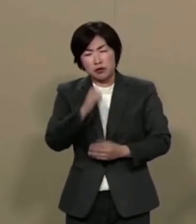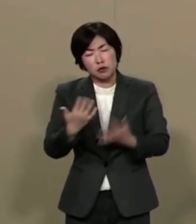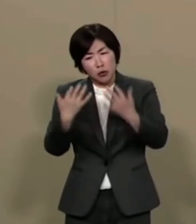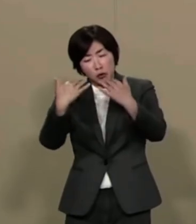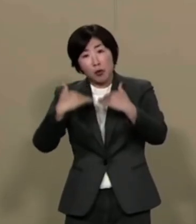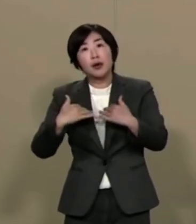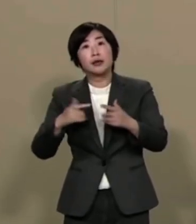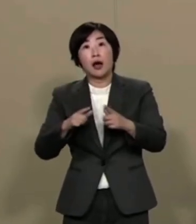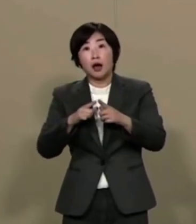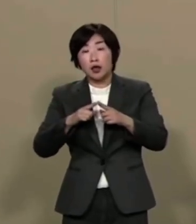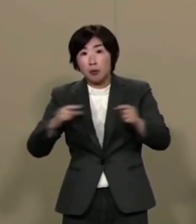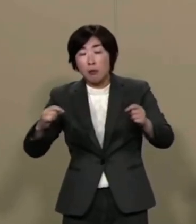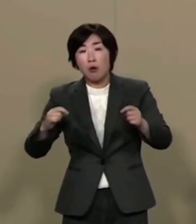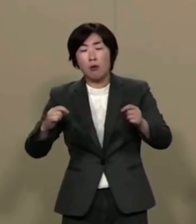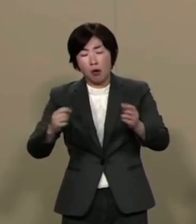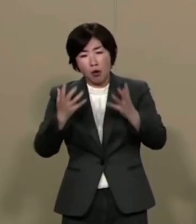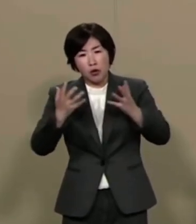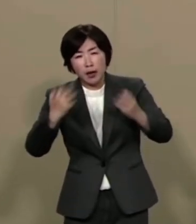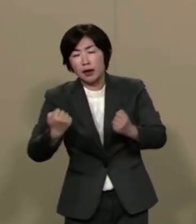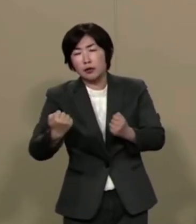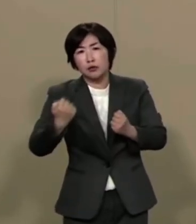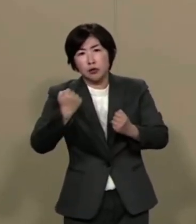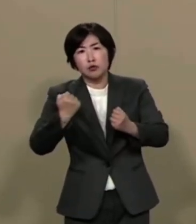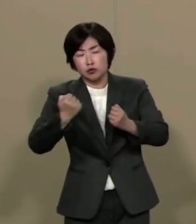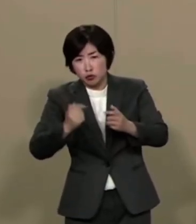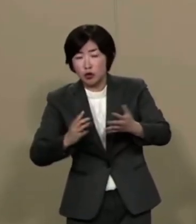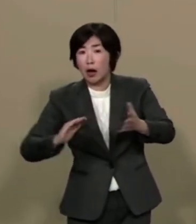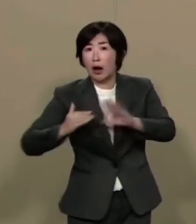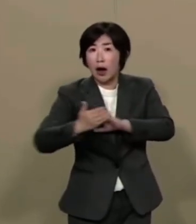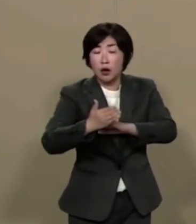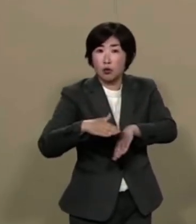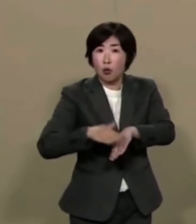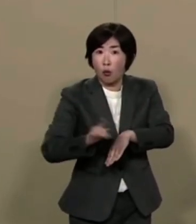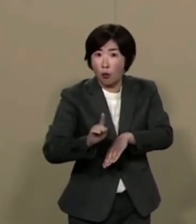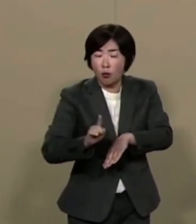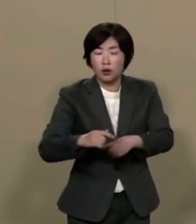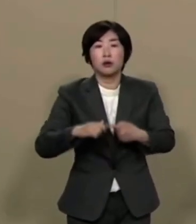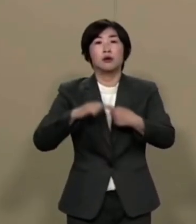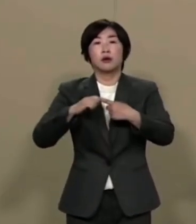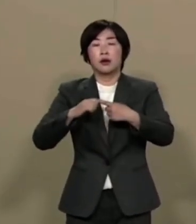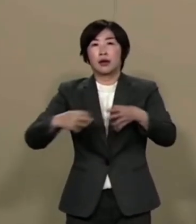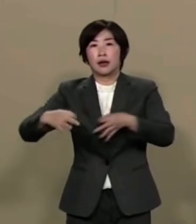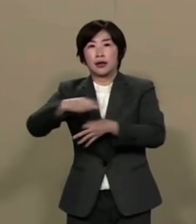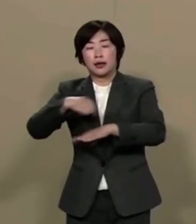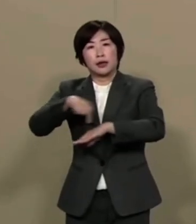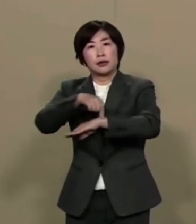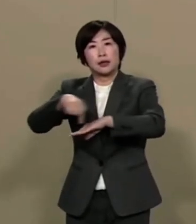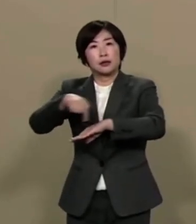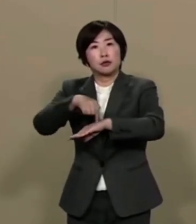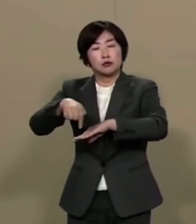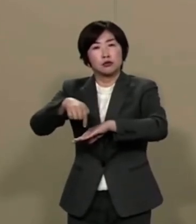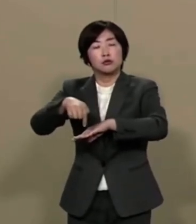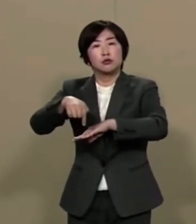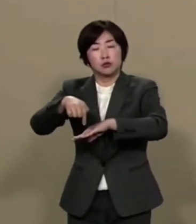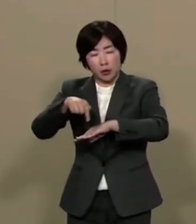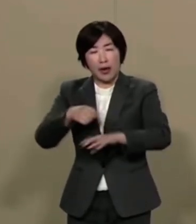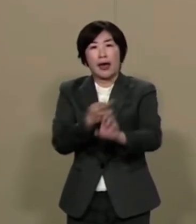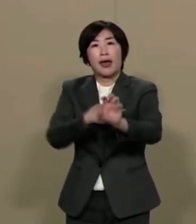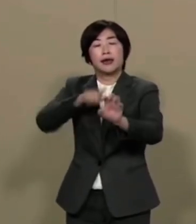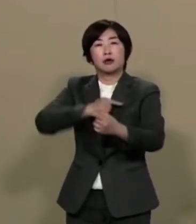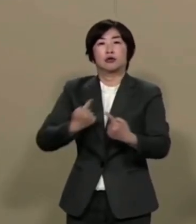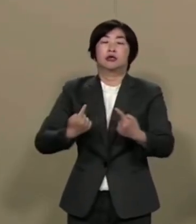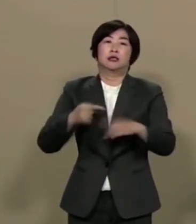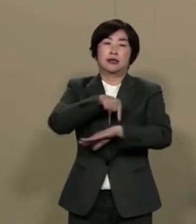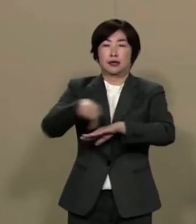弱くなってしまった日本をどうやって豊かに強くするかそのうちの1つが経済政策そのうちの1つがエネルギー政策